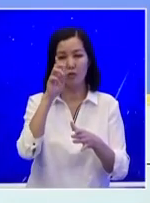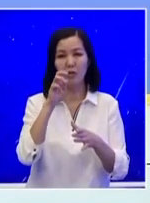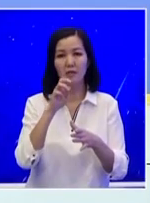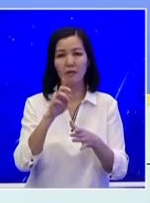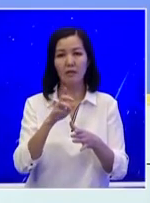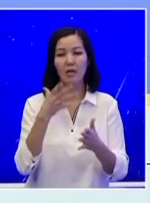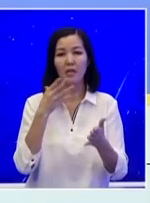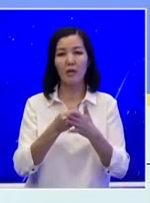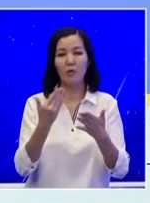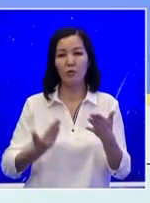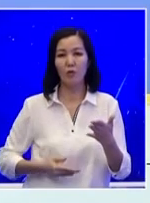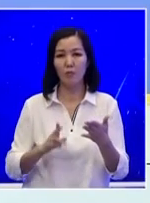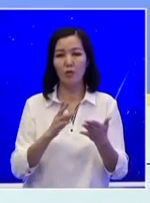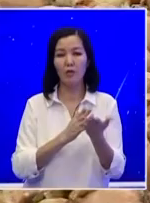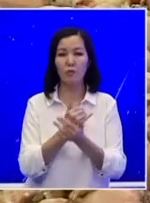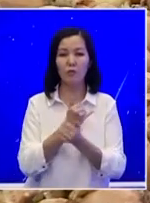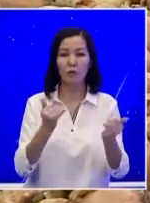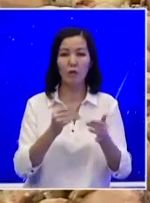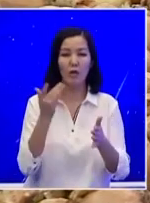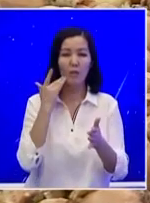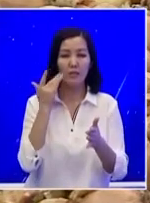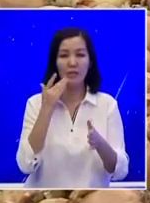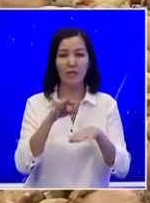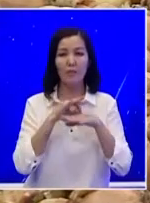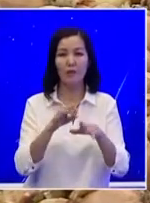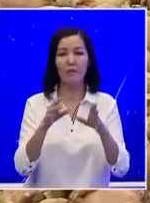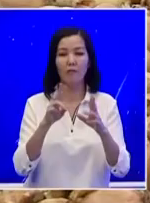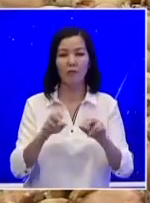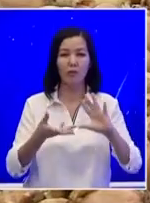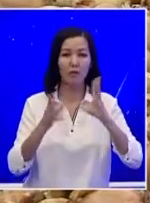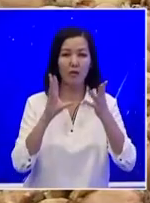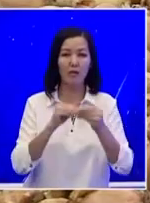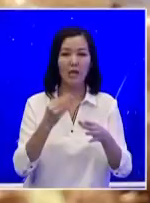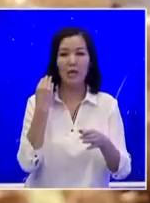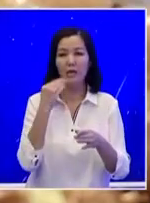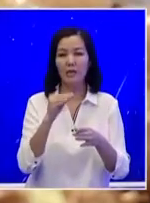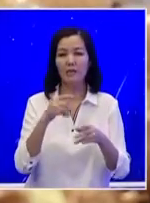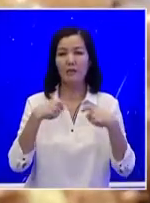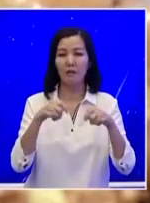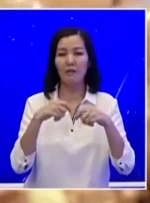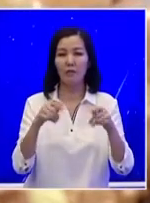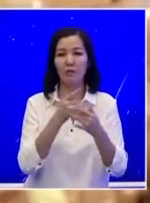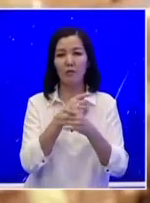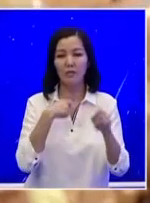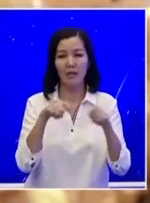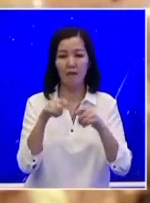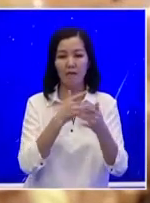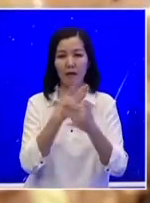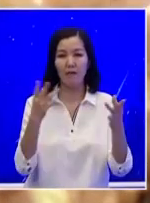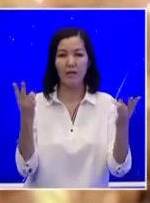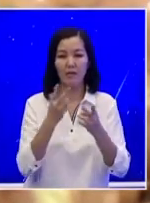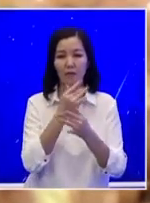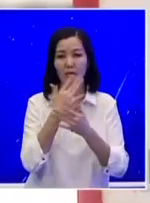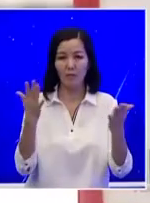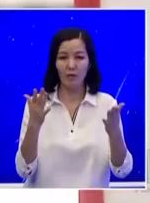на оплату коммунальных услуг. На постоянной основе проводится мониторинг наличия и качества продовольственных товаров. Необходимых продуктов в